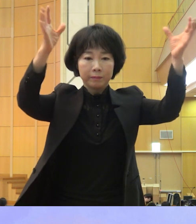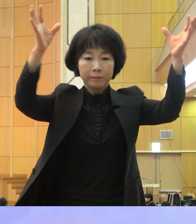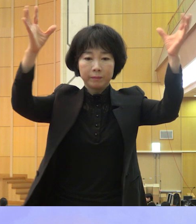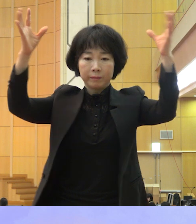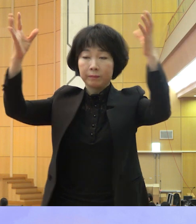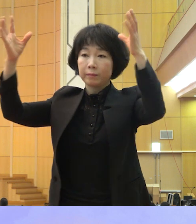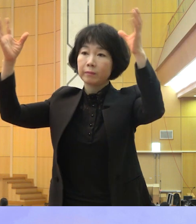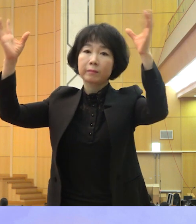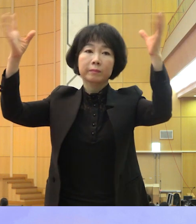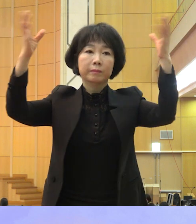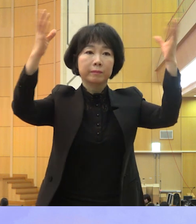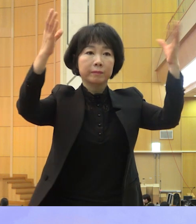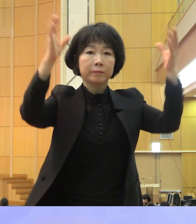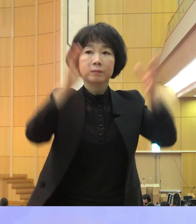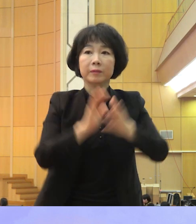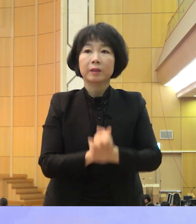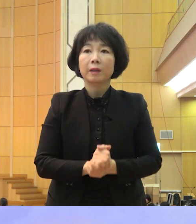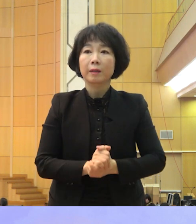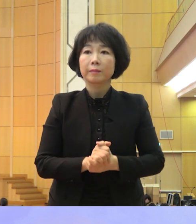박수를 드리겠습니다.